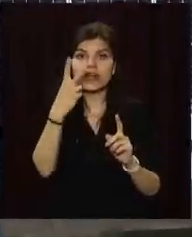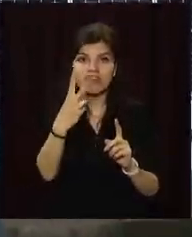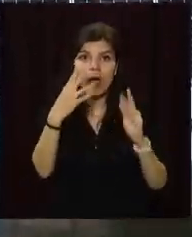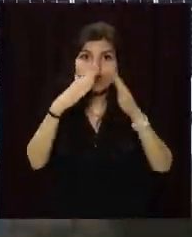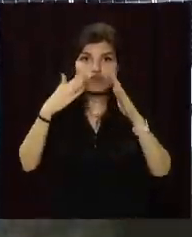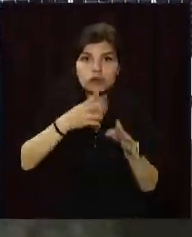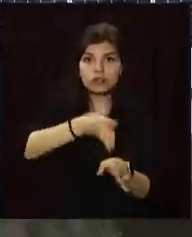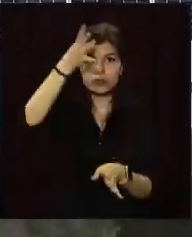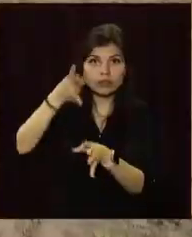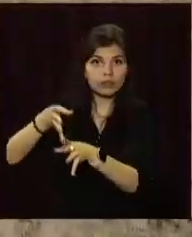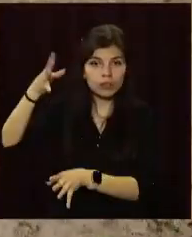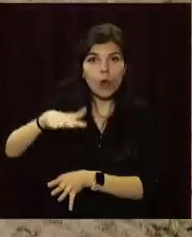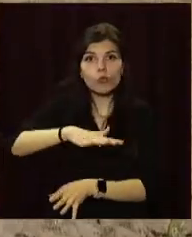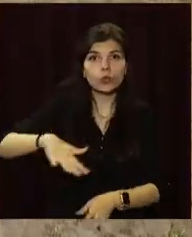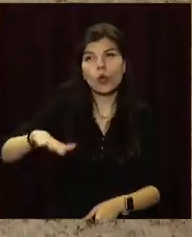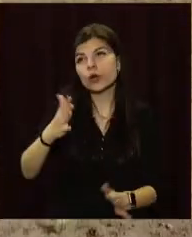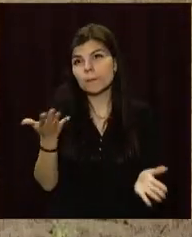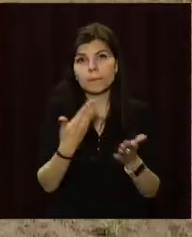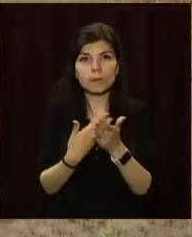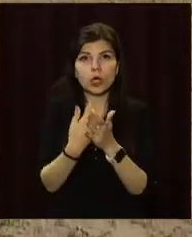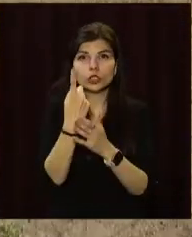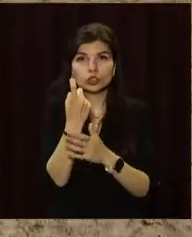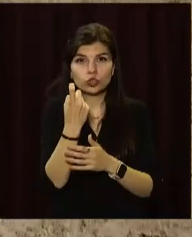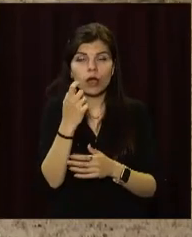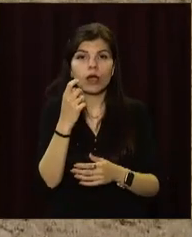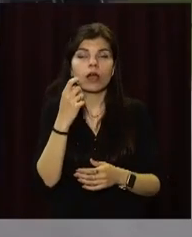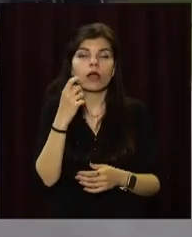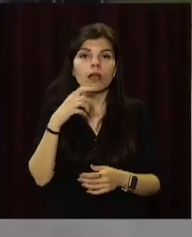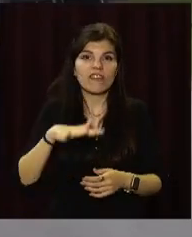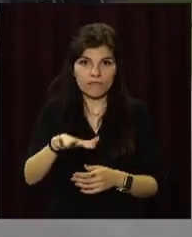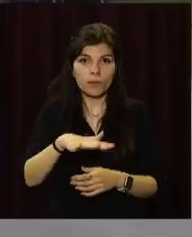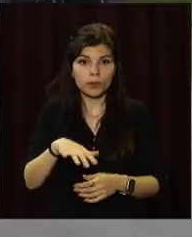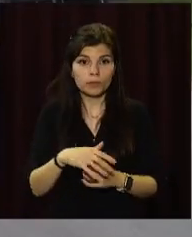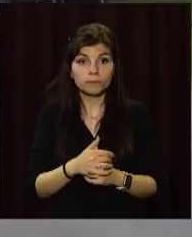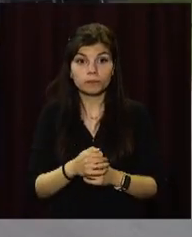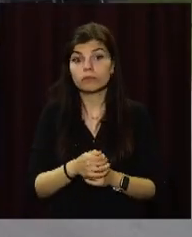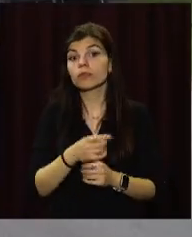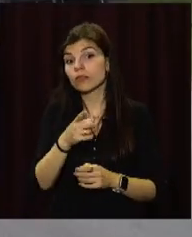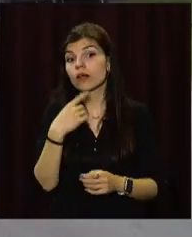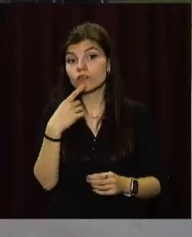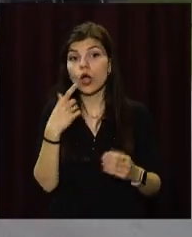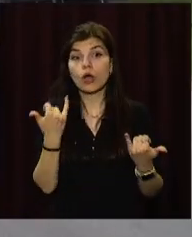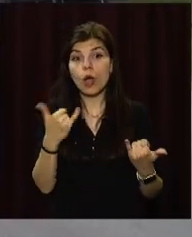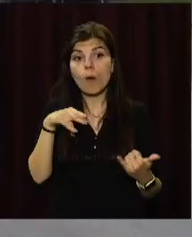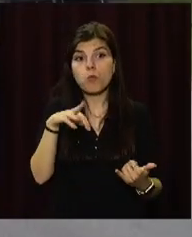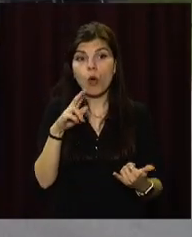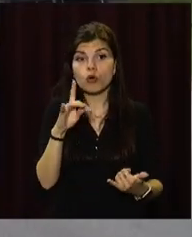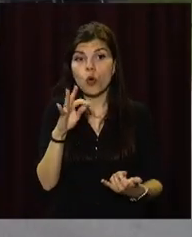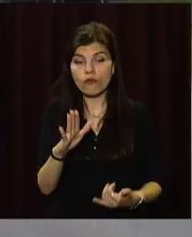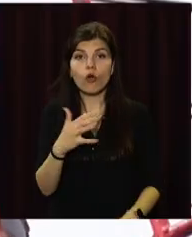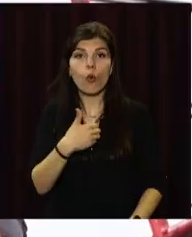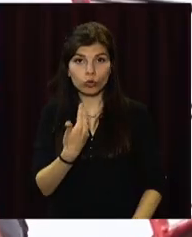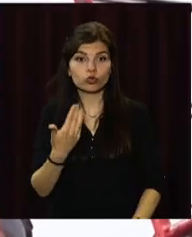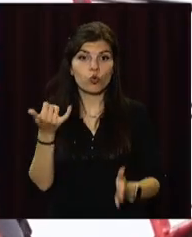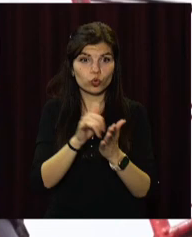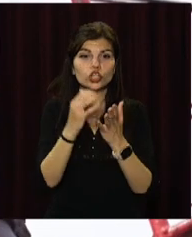будинки площею десь близько 100 квадратних метрів. У Покровському районі області вже зараз бажають встановити сонячні